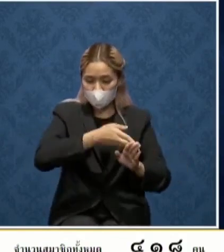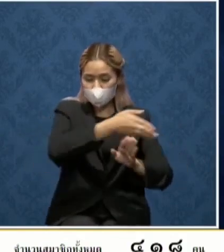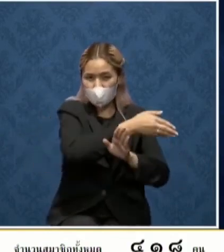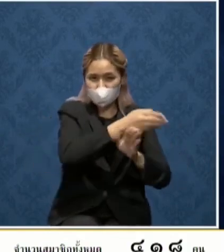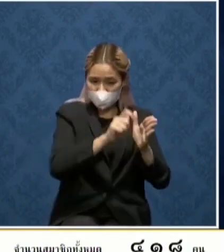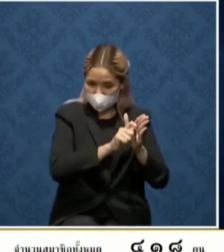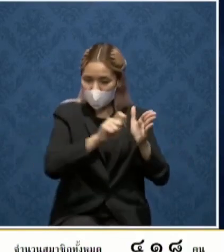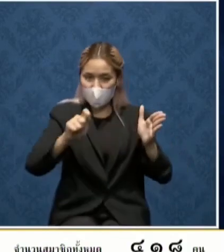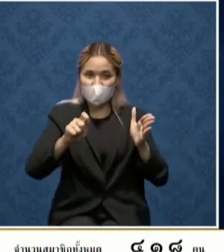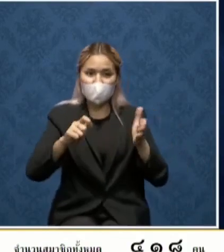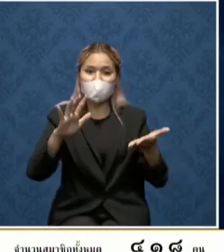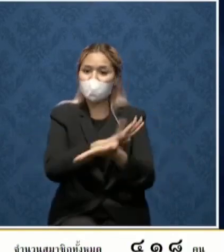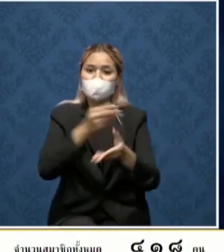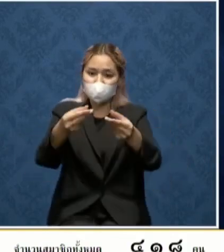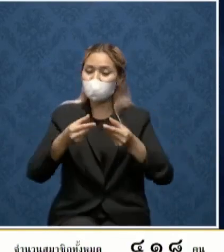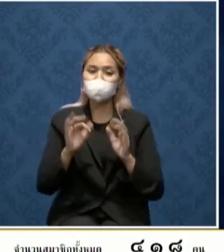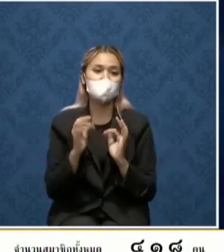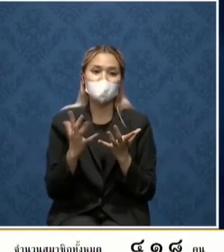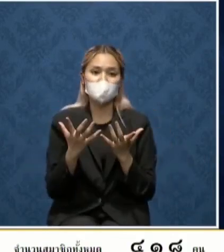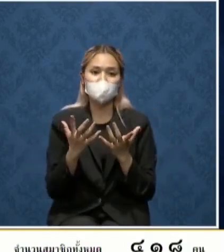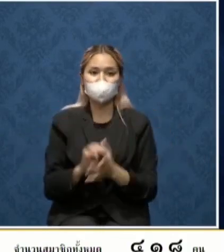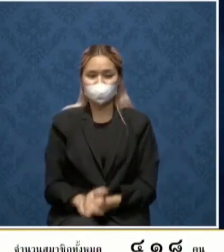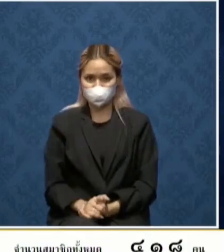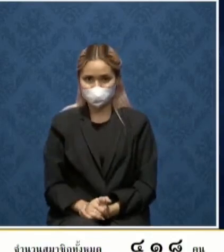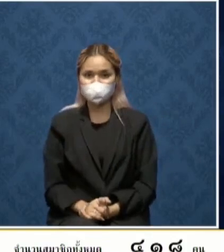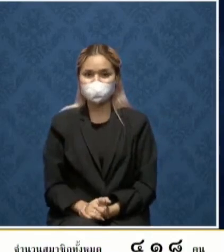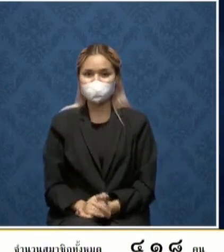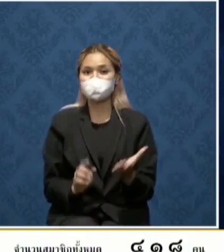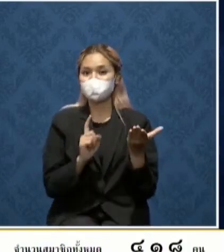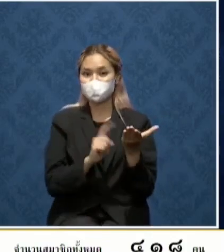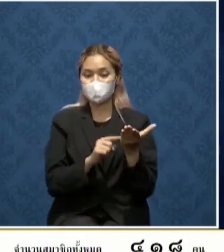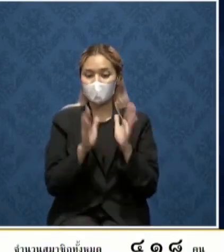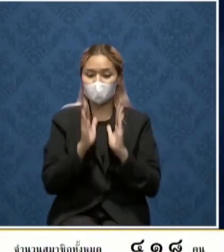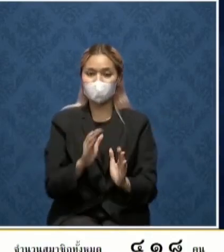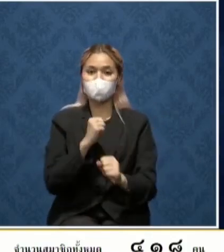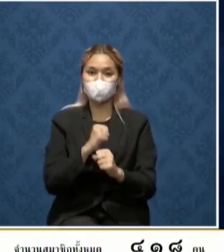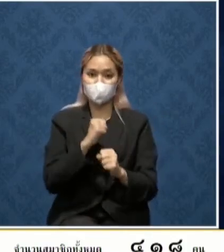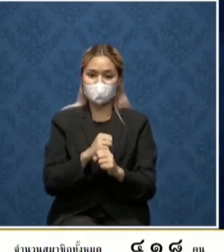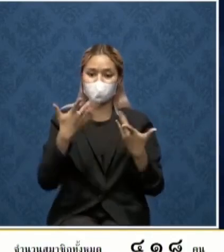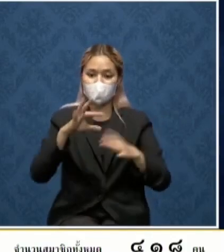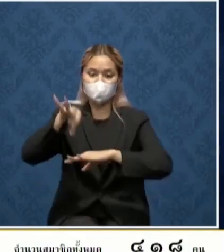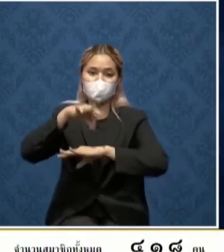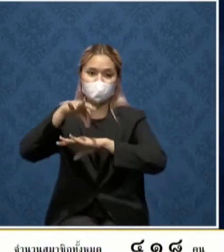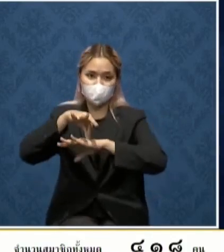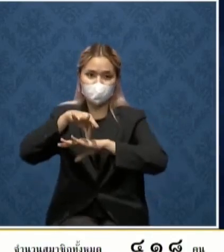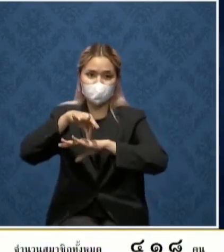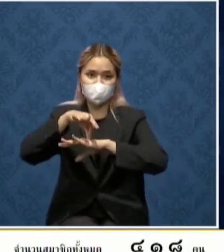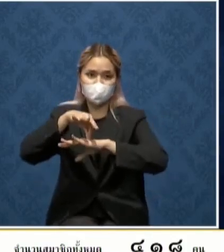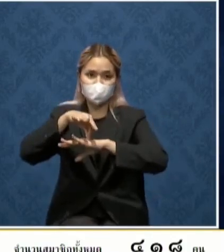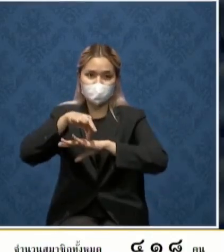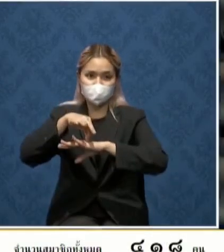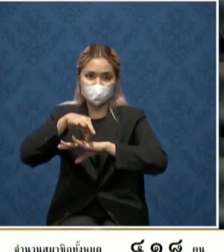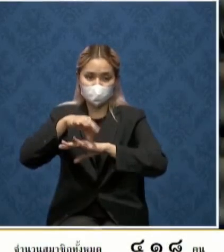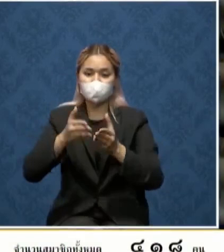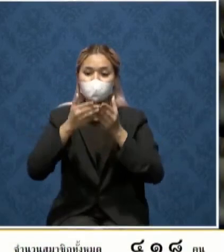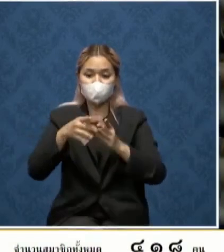นี้ เราไมได้เสารส่งทได้ มอยู่ 2 อย่ คัตากำลงพล และประวิการบieteกำลงพลของเรอสขไท